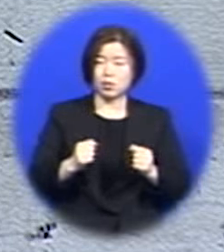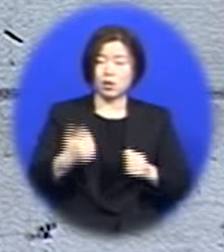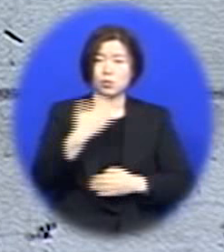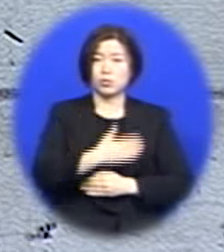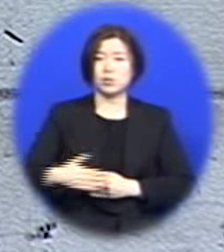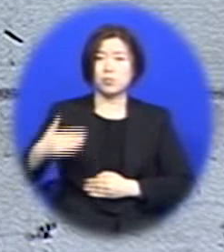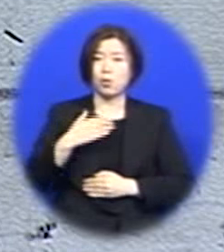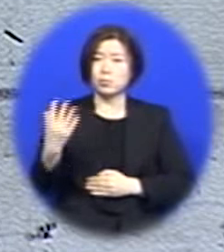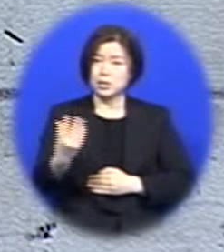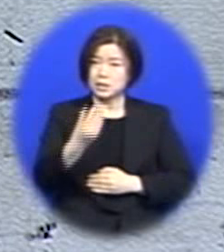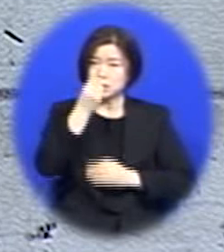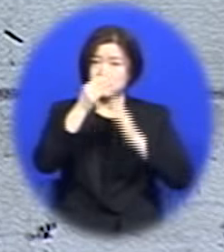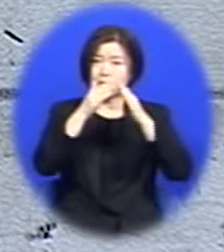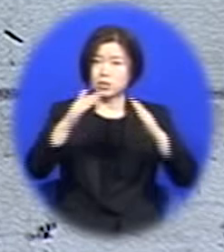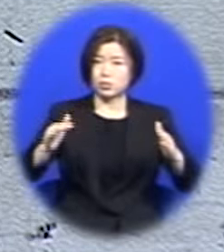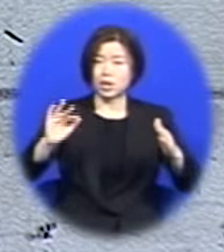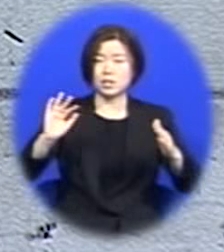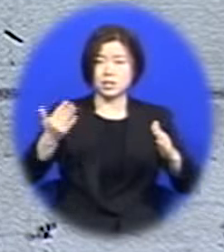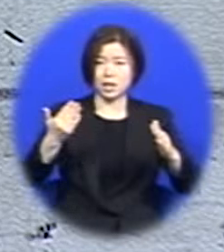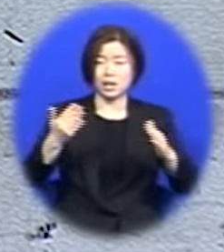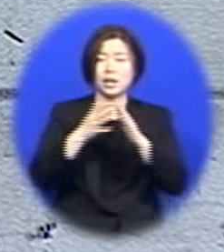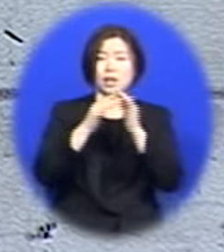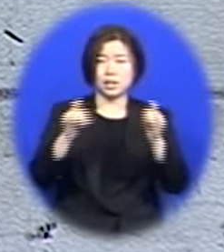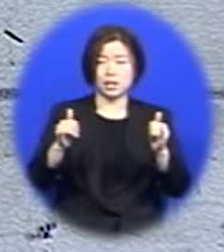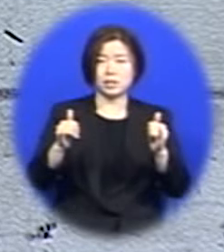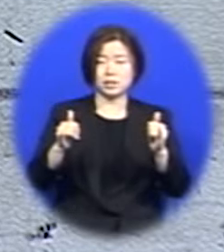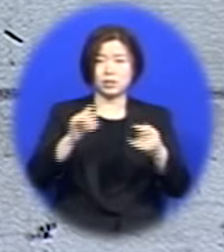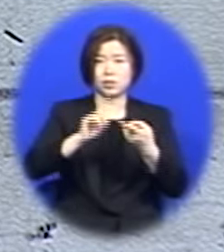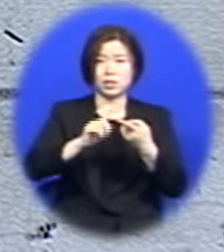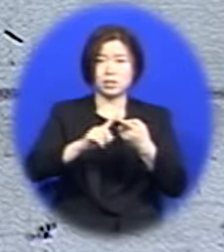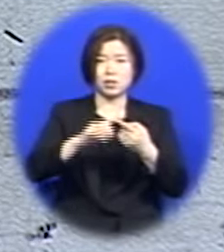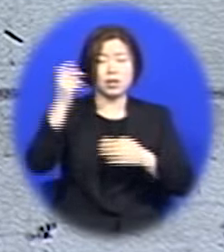성전된 자라는 이 영적인 비밀을 알아야 됩니다.